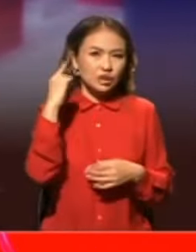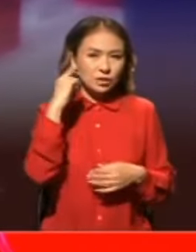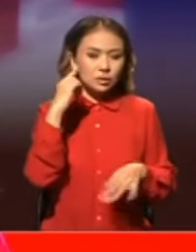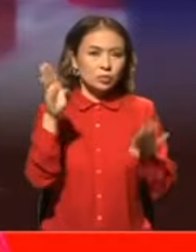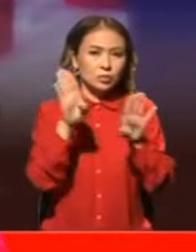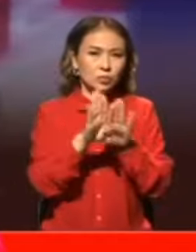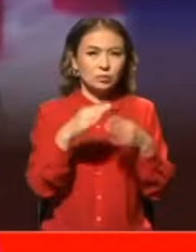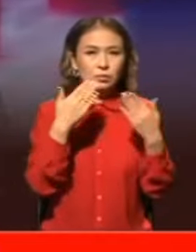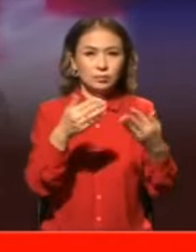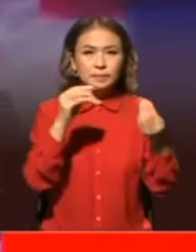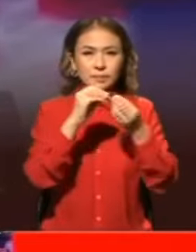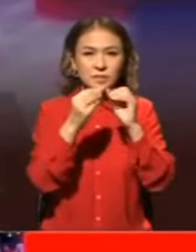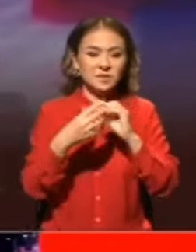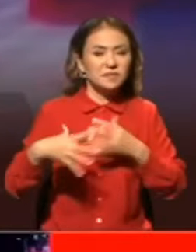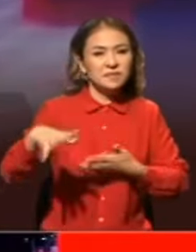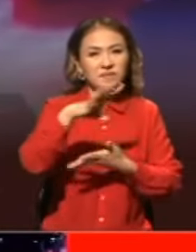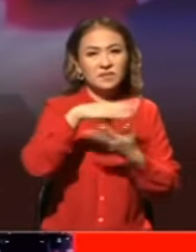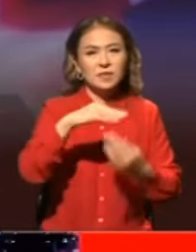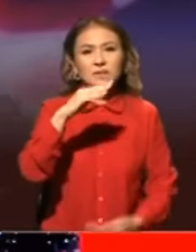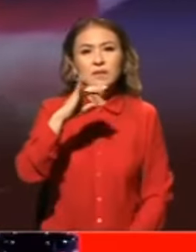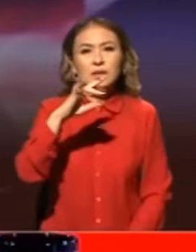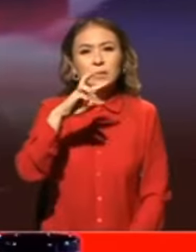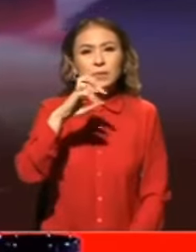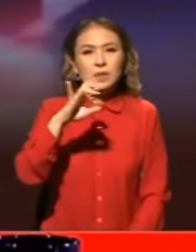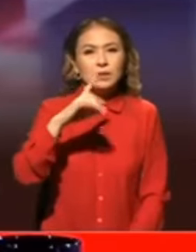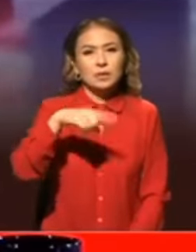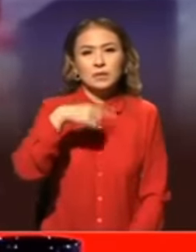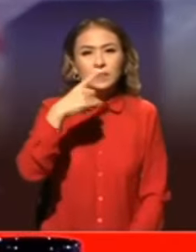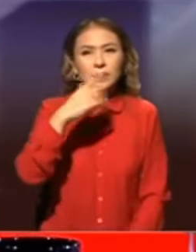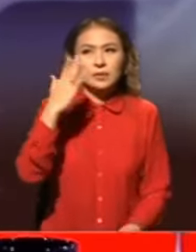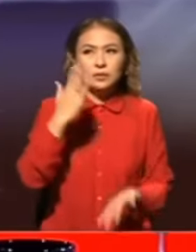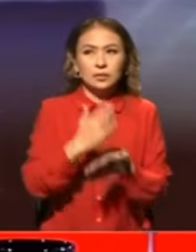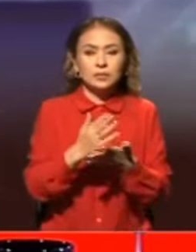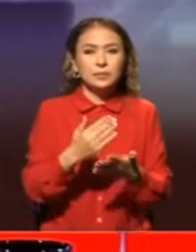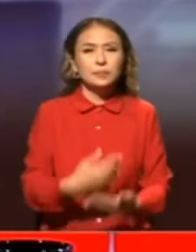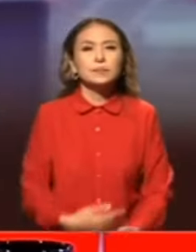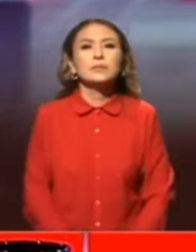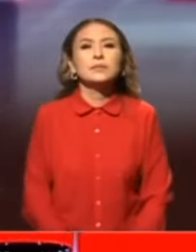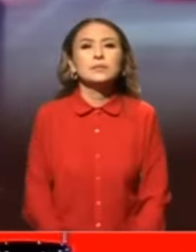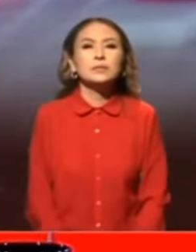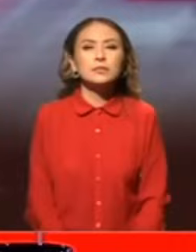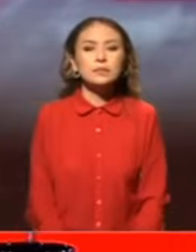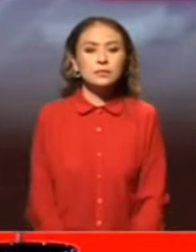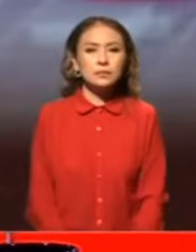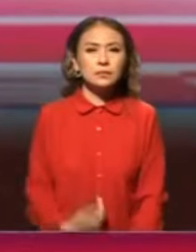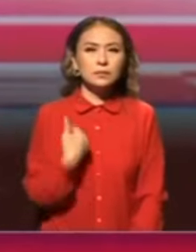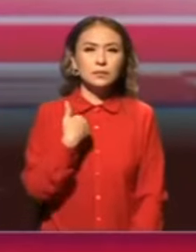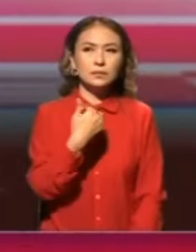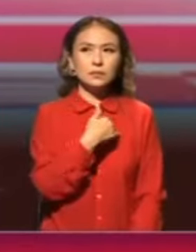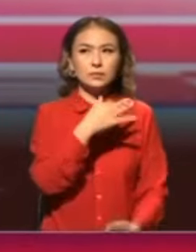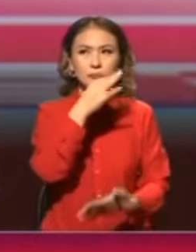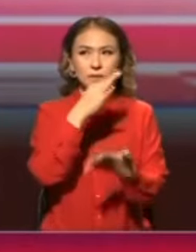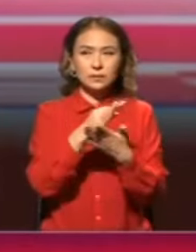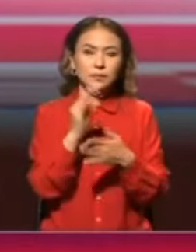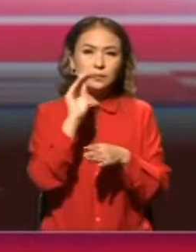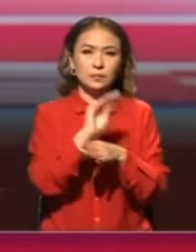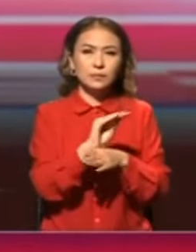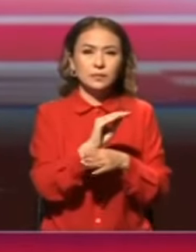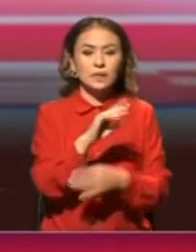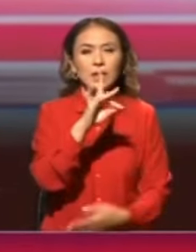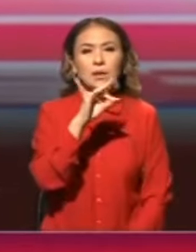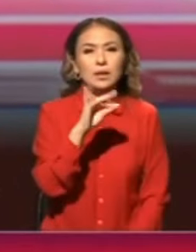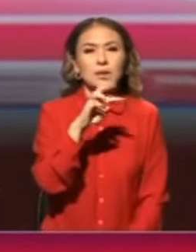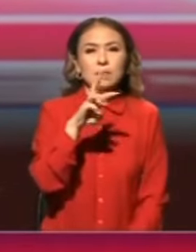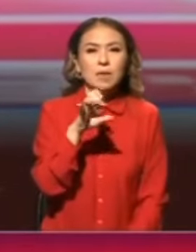бірақ осы мәселені бүкіл фермерлер айтады. Бұл ретте Әділет мырзаның сөзіне бір жауап айта кетейінші. Ремарк. Иә, ремарк